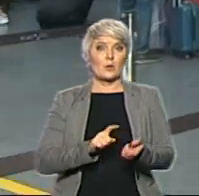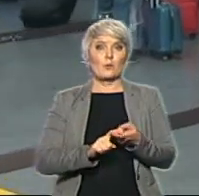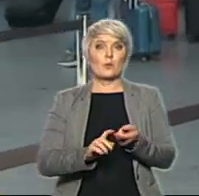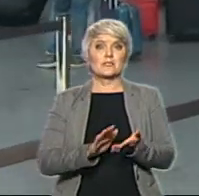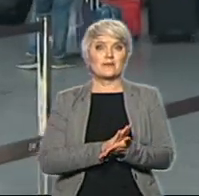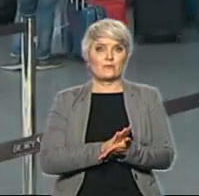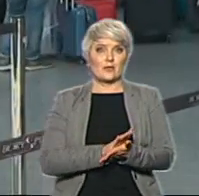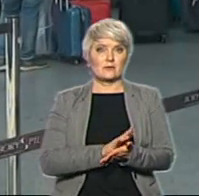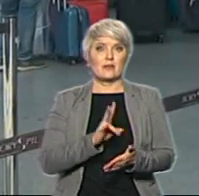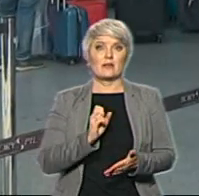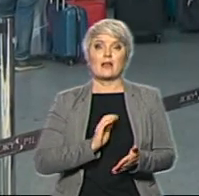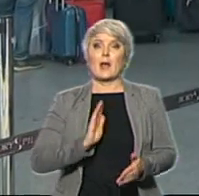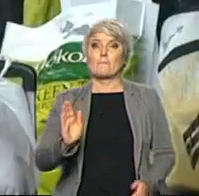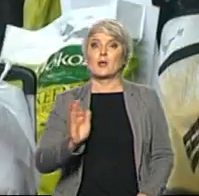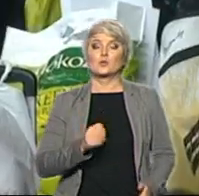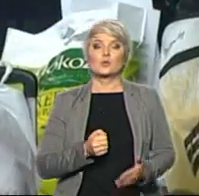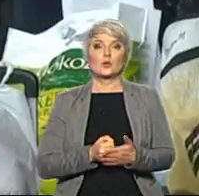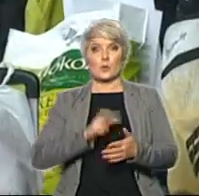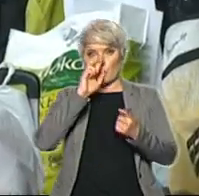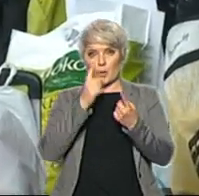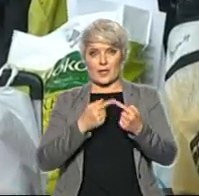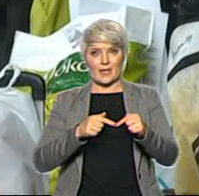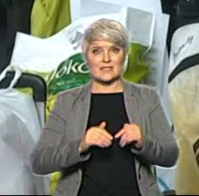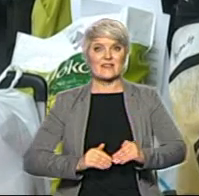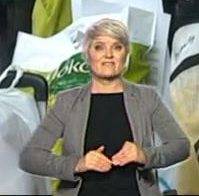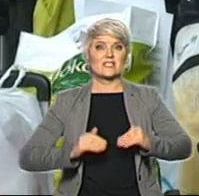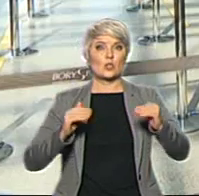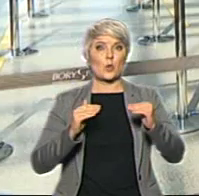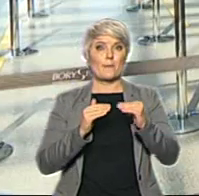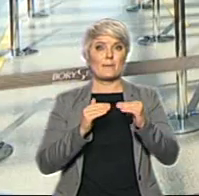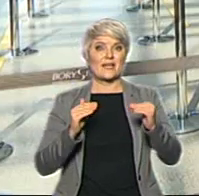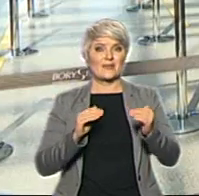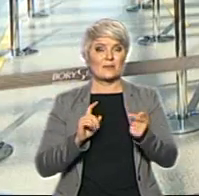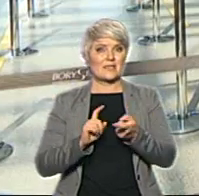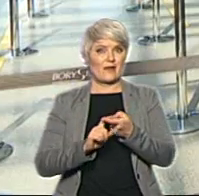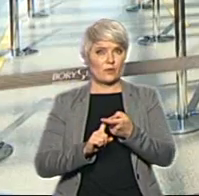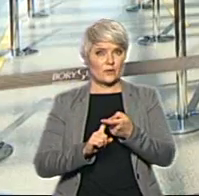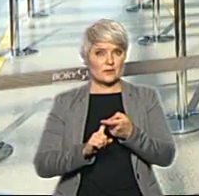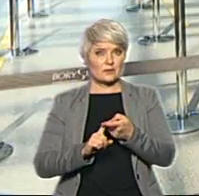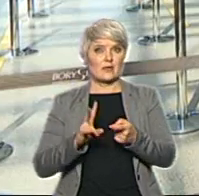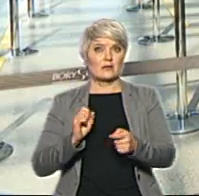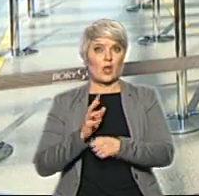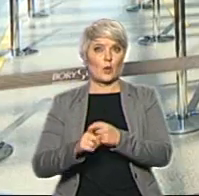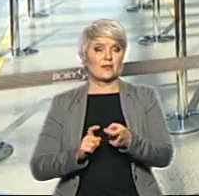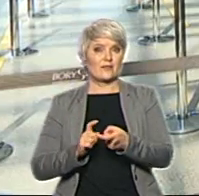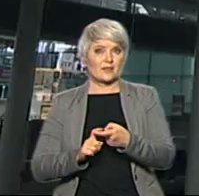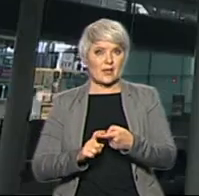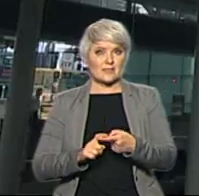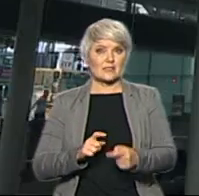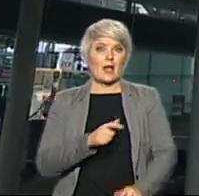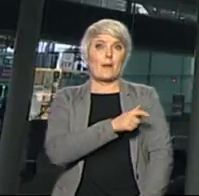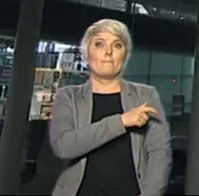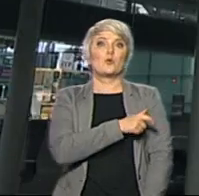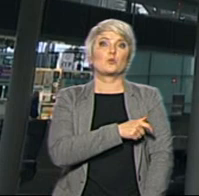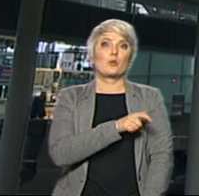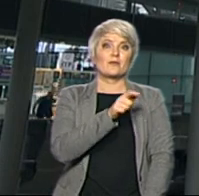маршрутах до країн з високим рівнем захворюваності на COVID-19 бортпровідники вдягатимуть захисні костюми. За інформацією